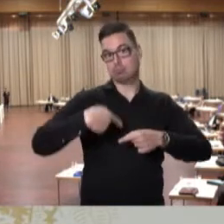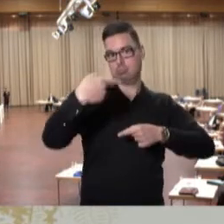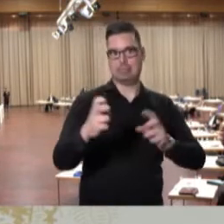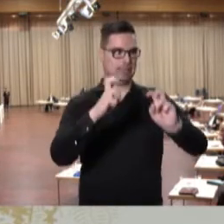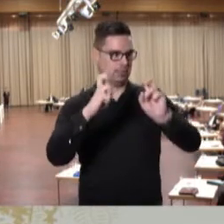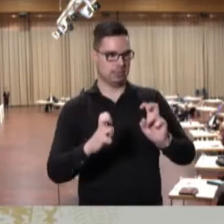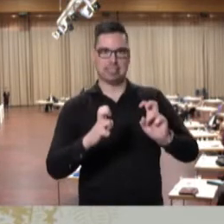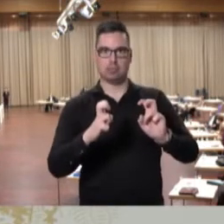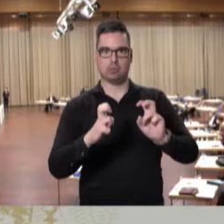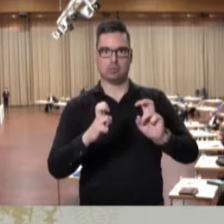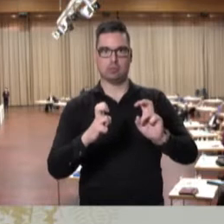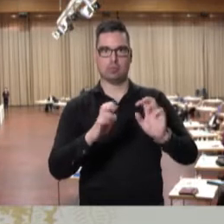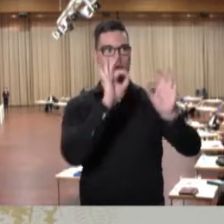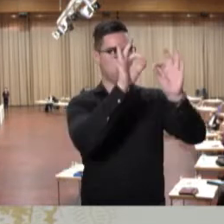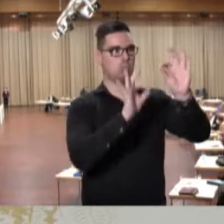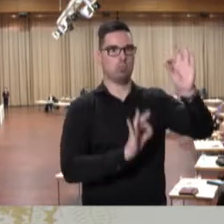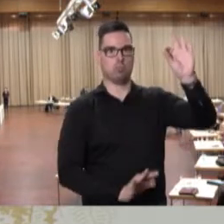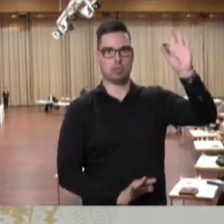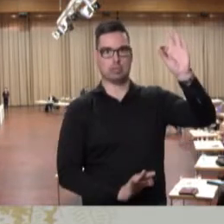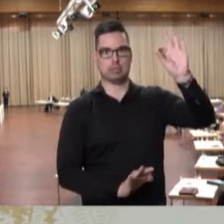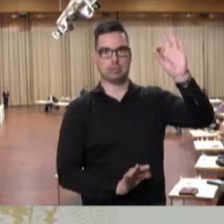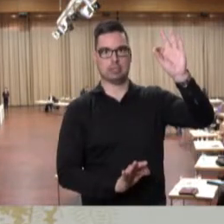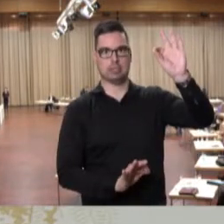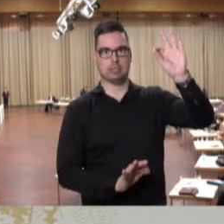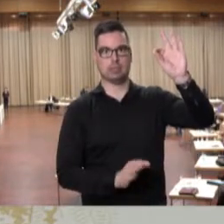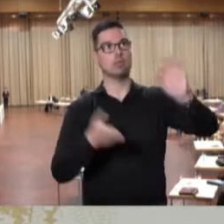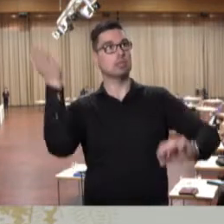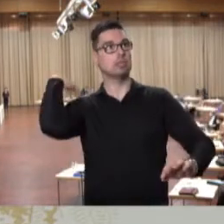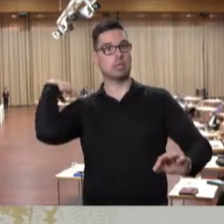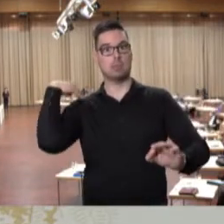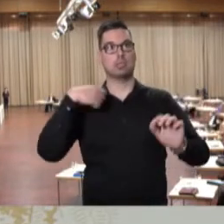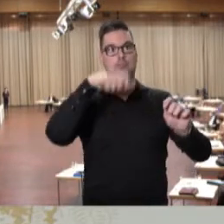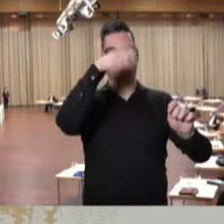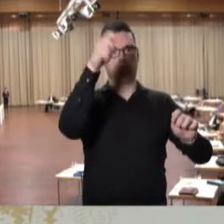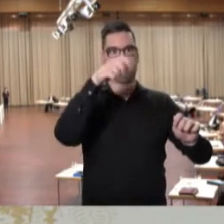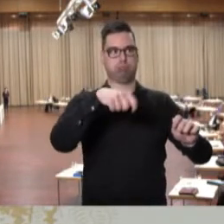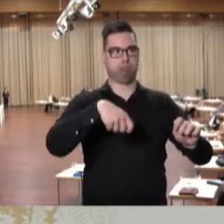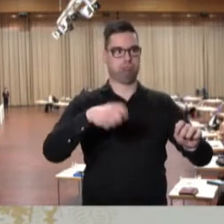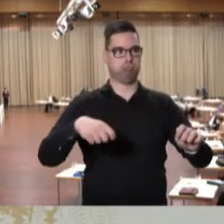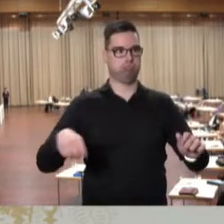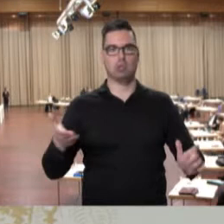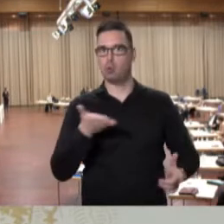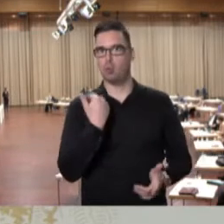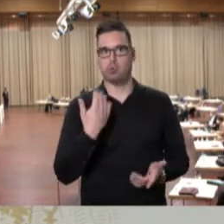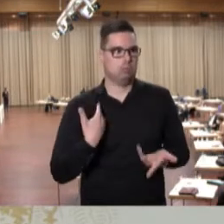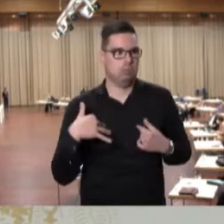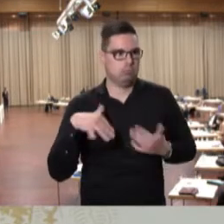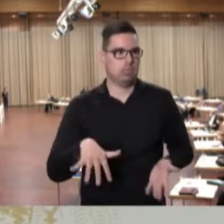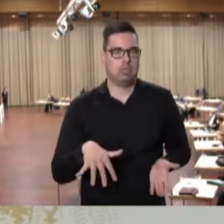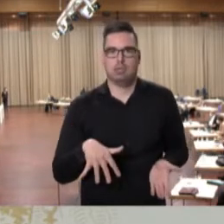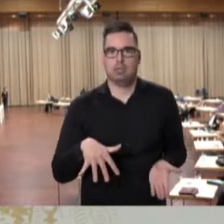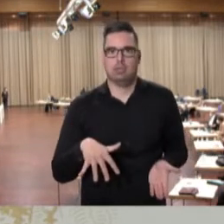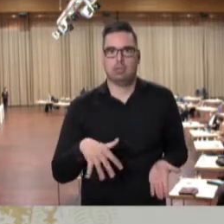sämtliche anfallenden tagesordnungspunkte der vorherigen sitzung abgehandelt ford wieder nicht dann hieß es